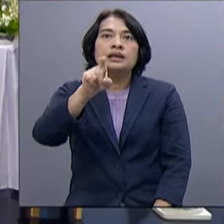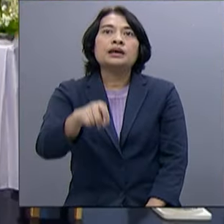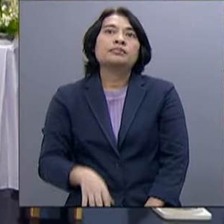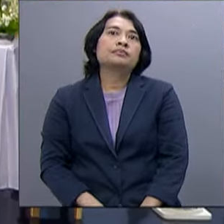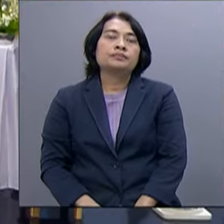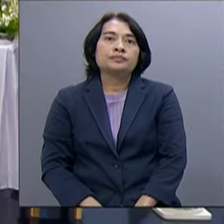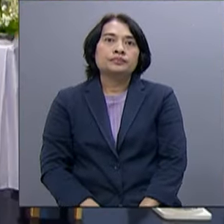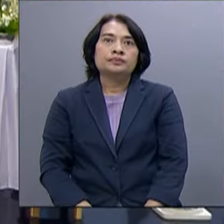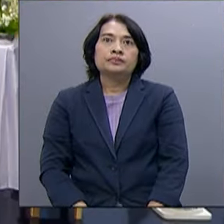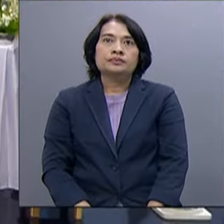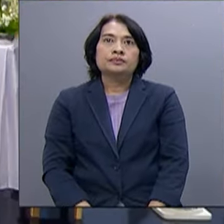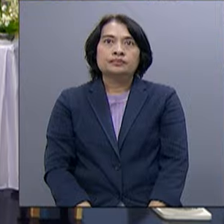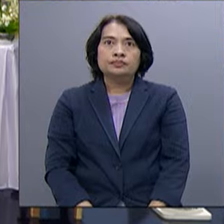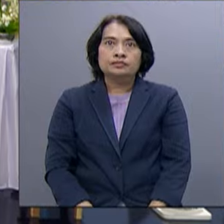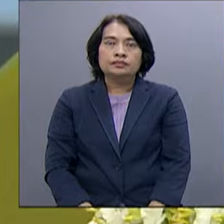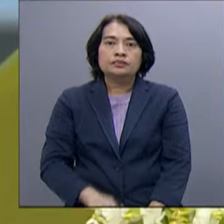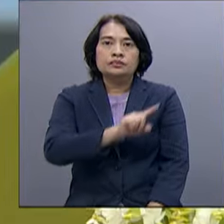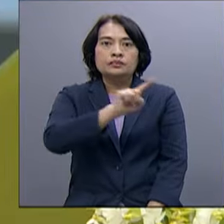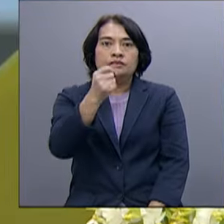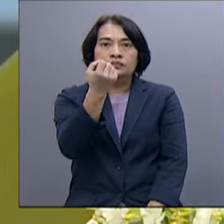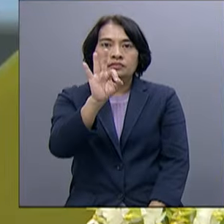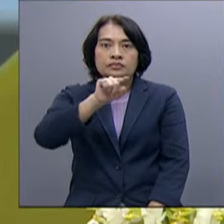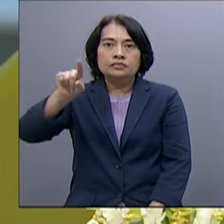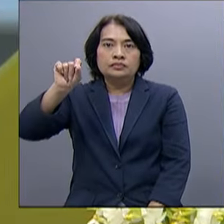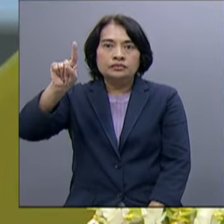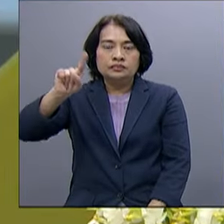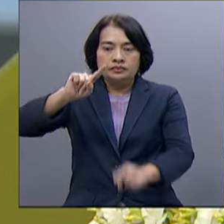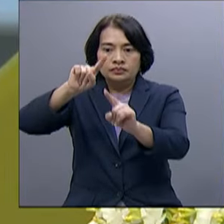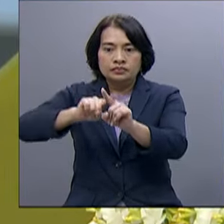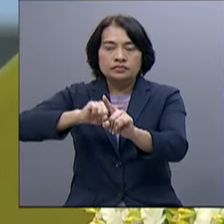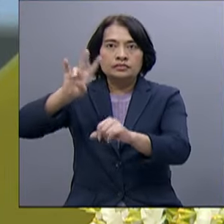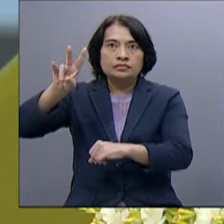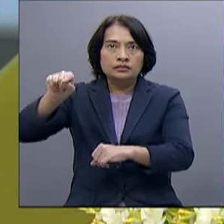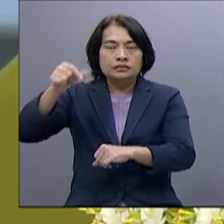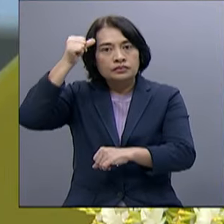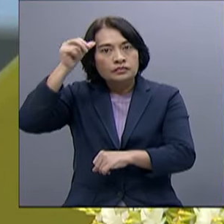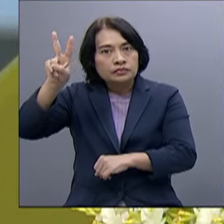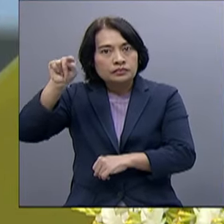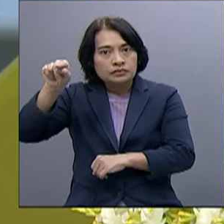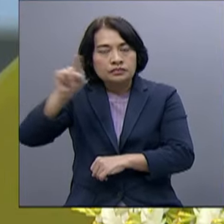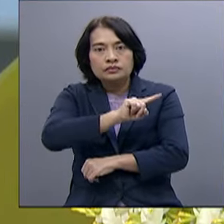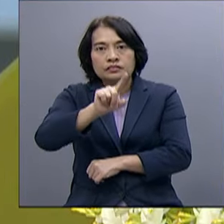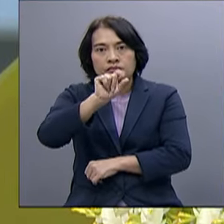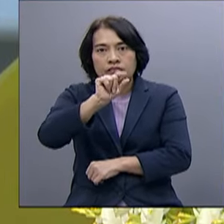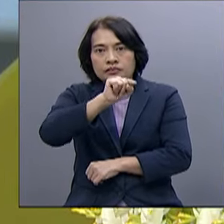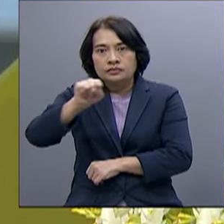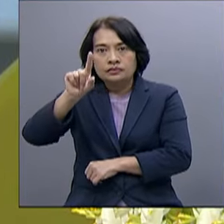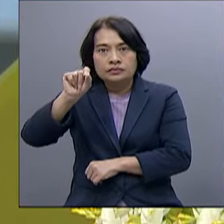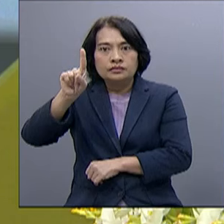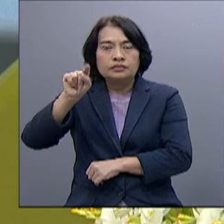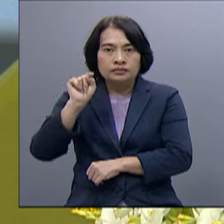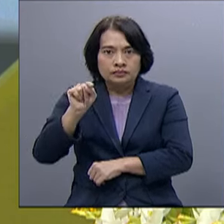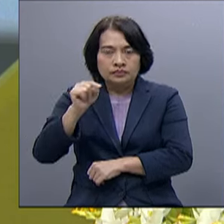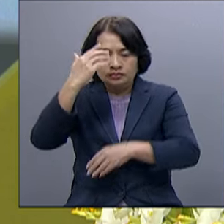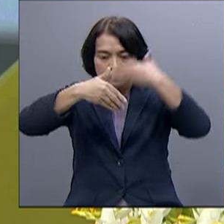ไปนะครับเราจัดงานในห้วงวันที่19ถึง21กรกฎาคมเนี่ยในอีก2วันนะครับก็คือวันที่20และ21เนี่ยเราจัดกิ